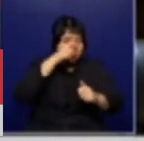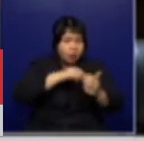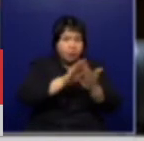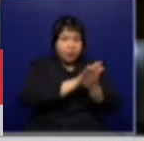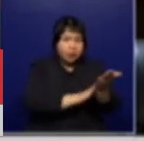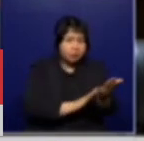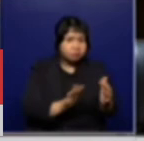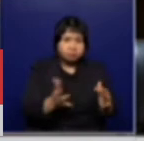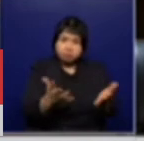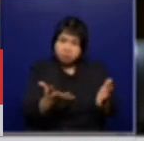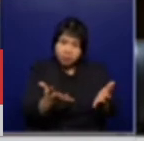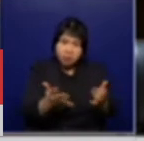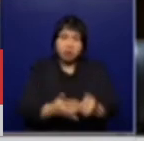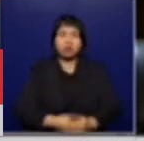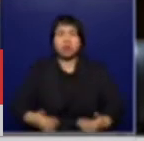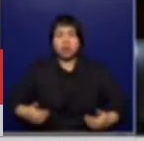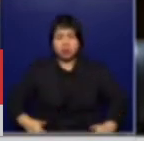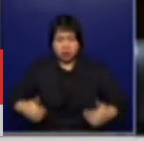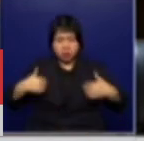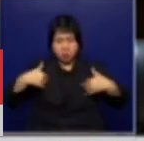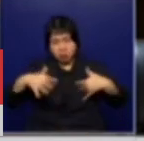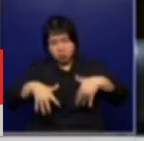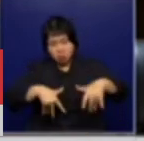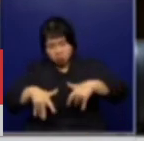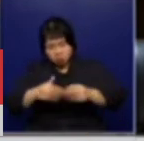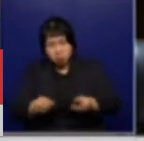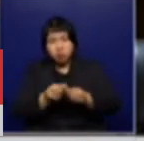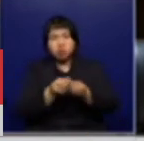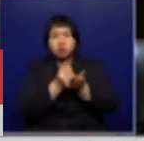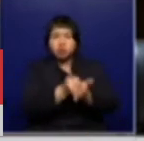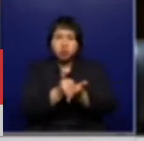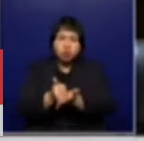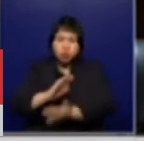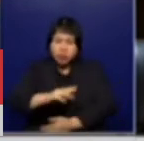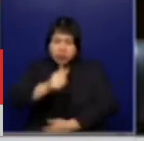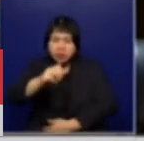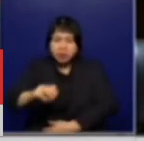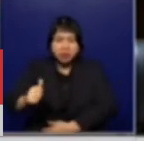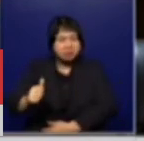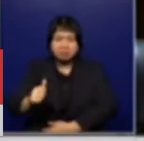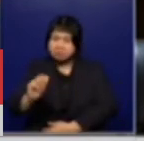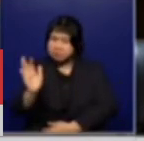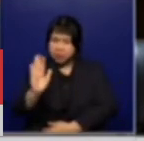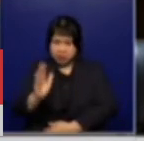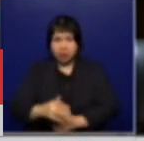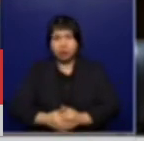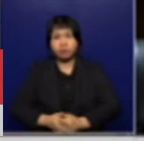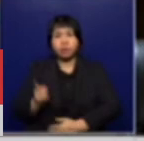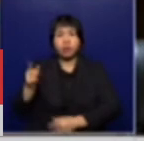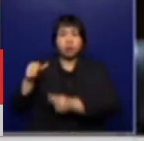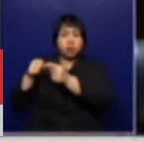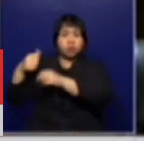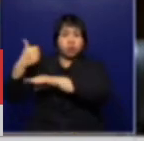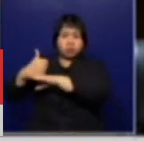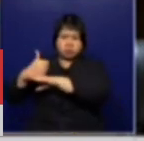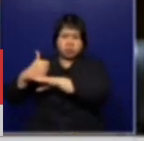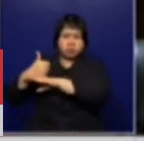ม่ได้อยู่เพื่อให้ชีวิตความเป็นอยู่ของพี่น้องประชาชนคนไทยดีขึ้นแล้วท่านจะอยู่ไปทำไมคะ